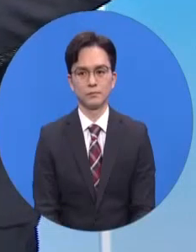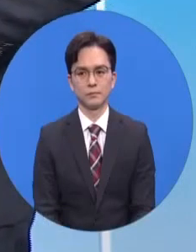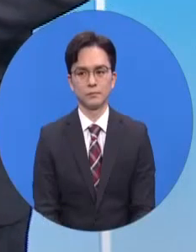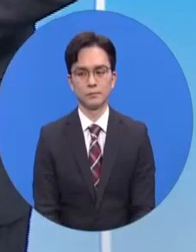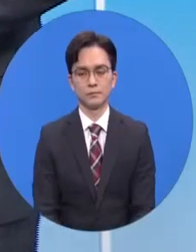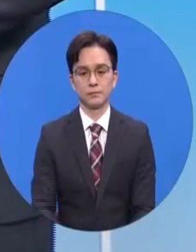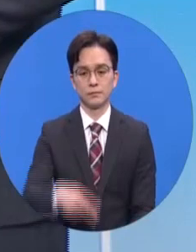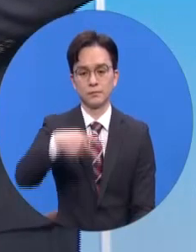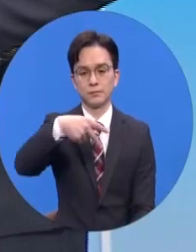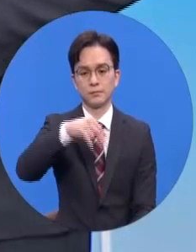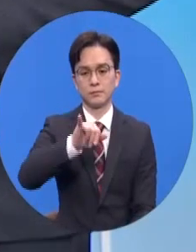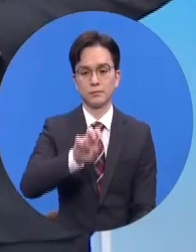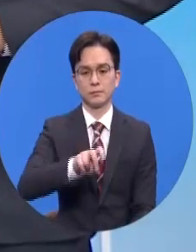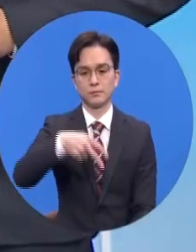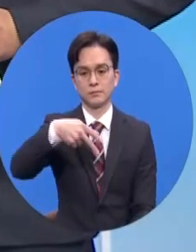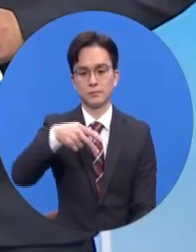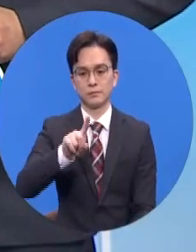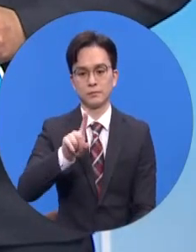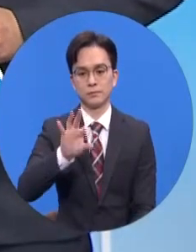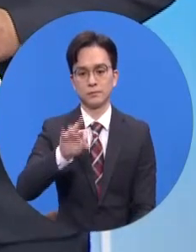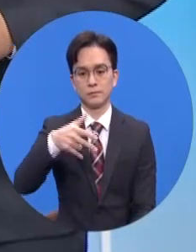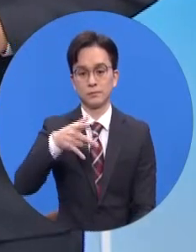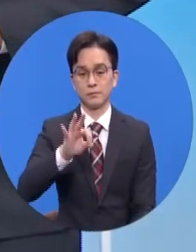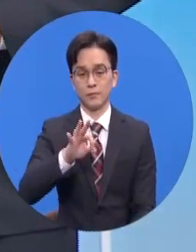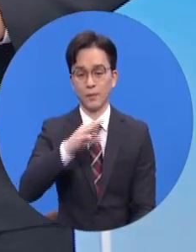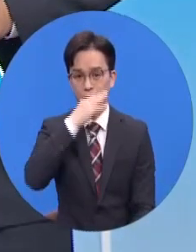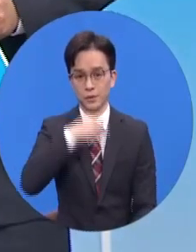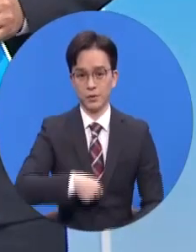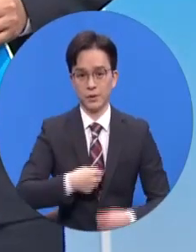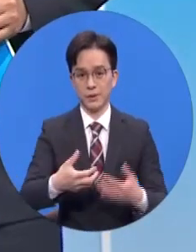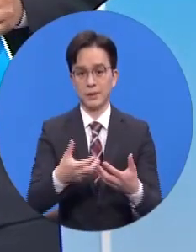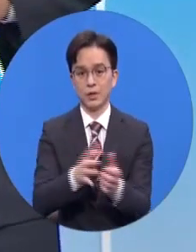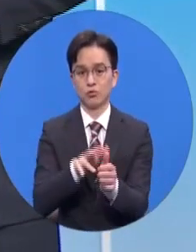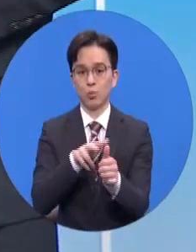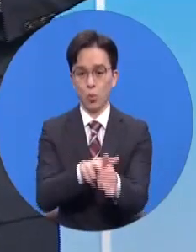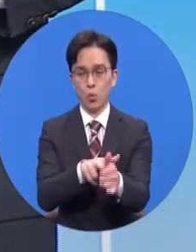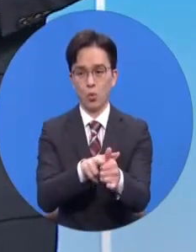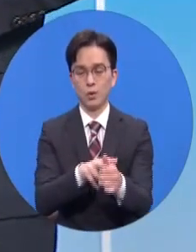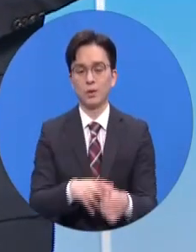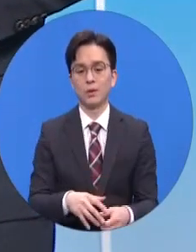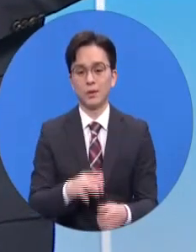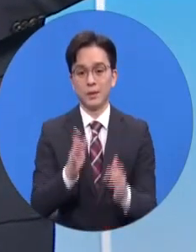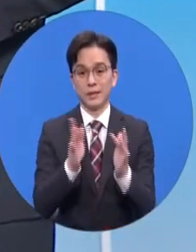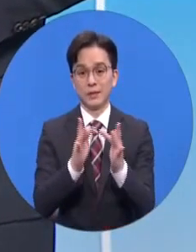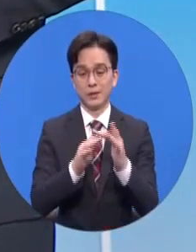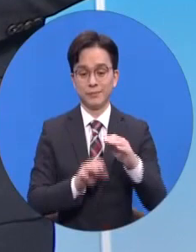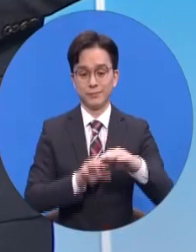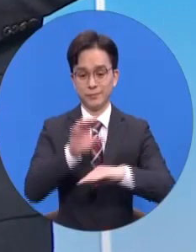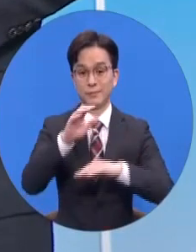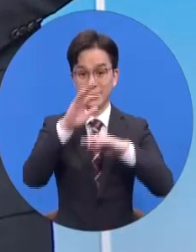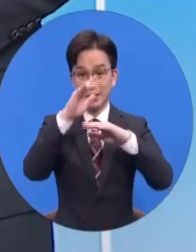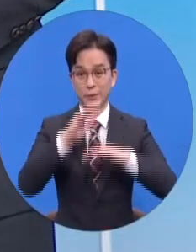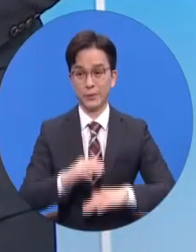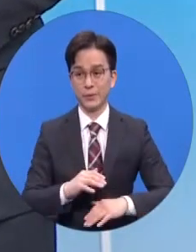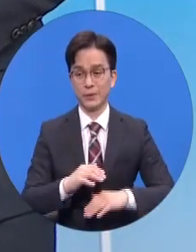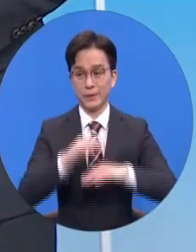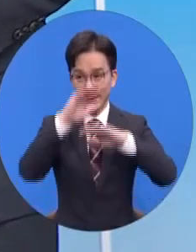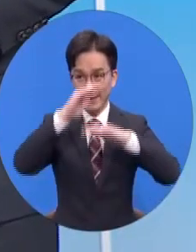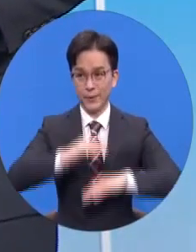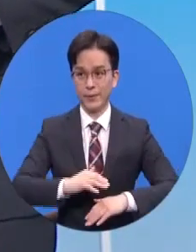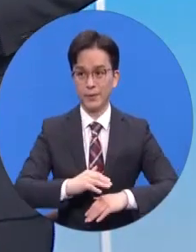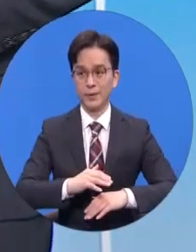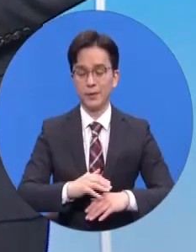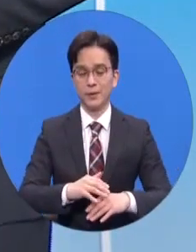자 이에 대해서 정의당 심상정 대통령 후보도 sns 를 통해서 이렇게 얘기했습니다 한번은